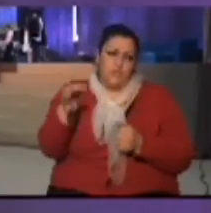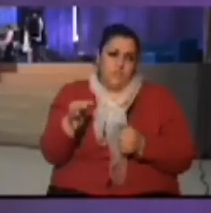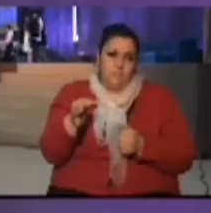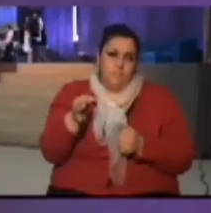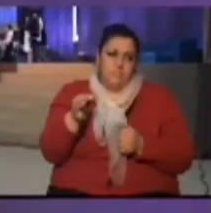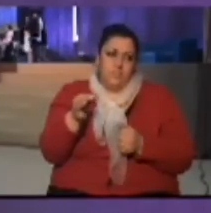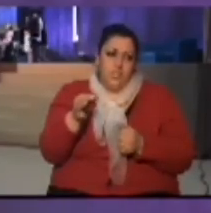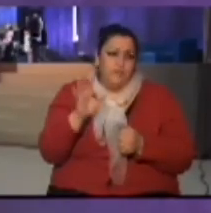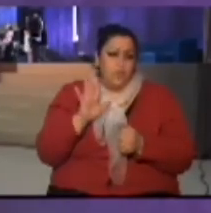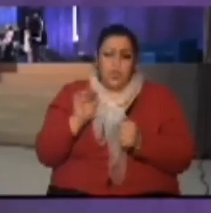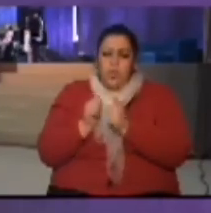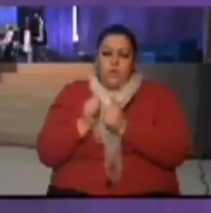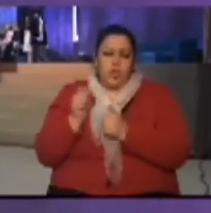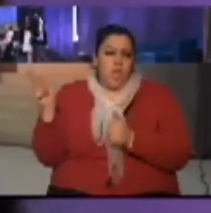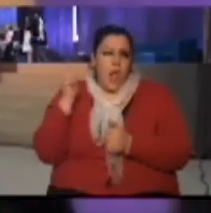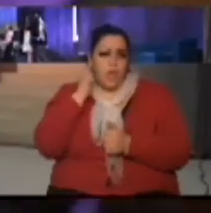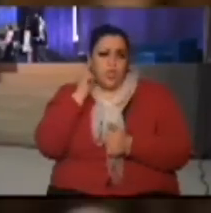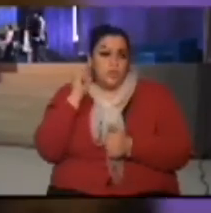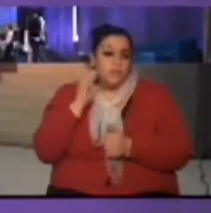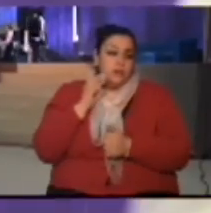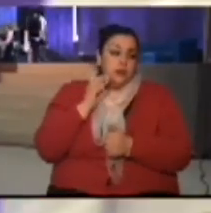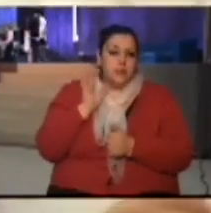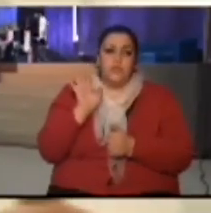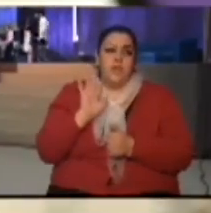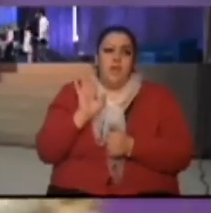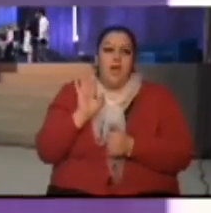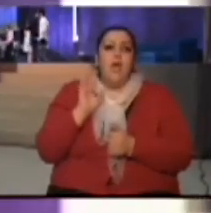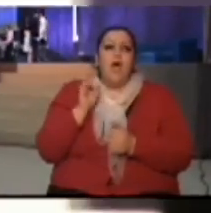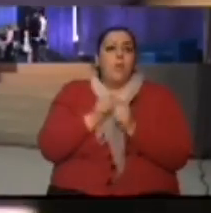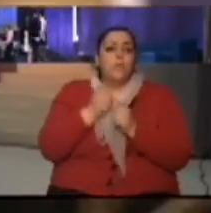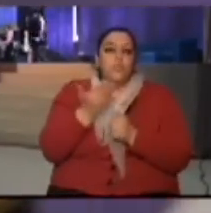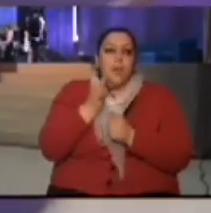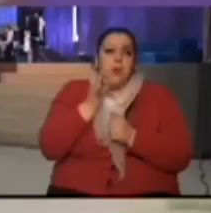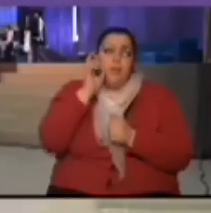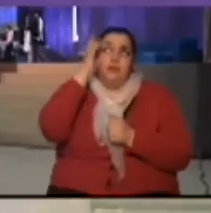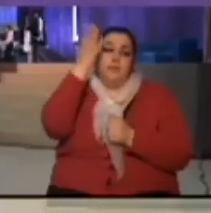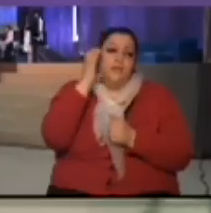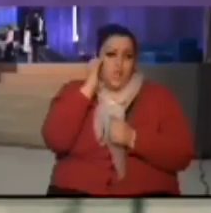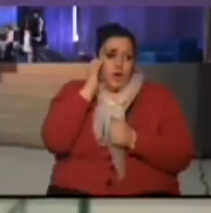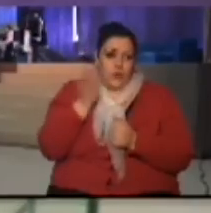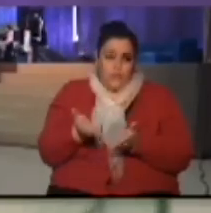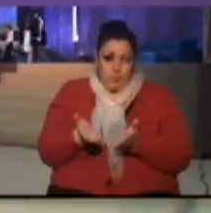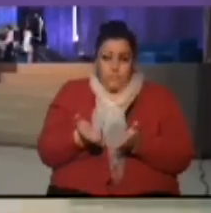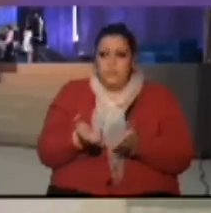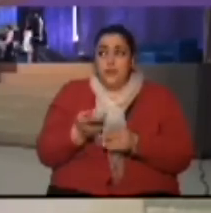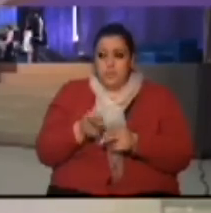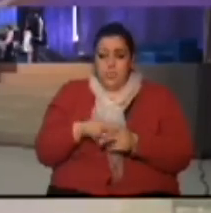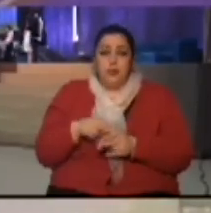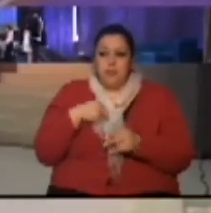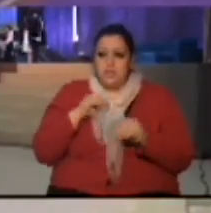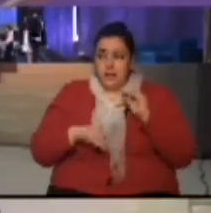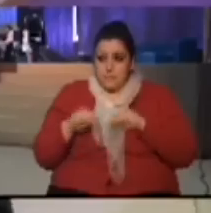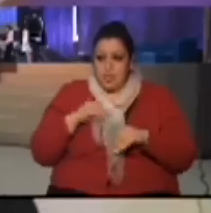ականջներին, այլ դեպի Աստված, այլ դեպի նրան, ով որ արարել է, ով որ ստեղծել է, ով որ բերել է այսօր ինձ ու